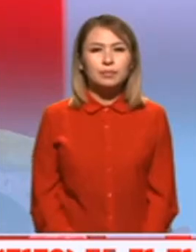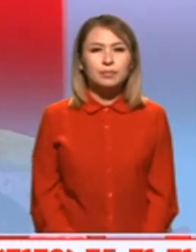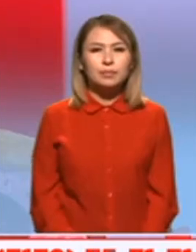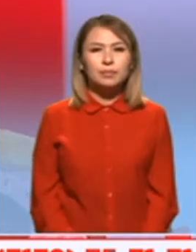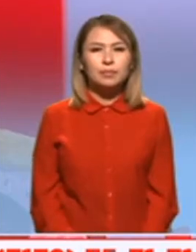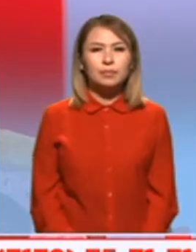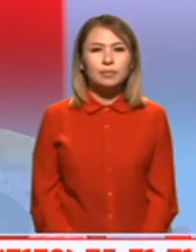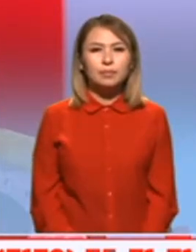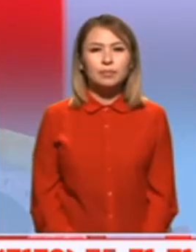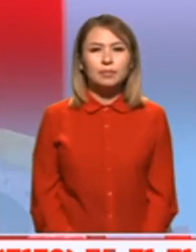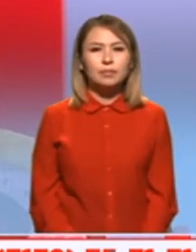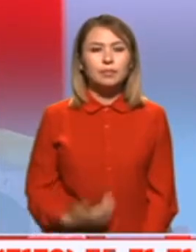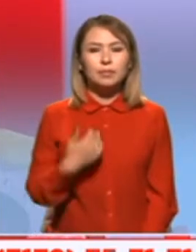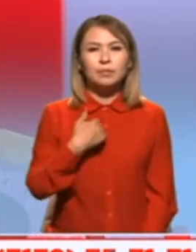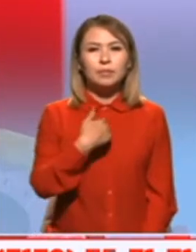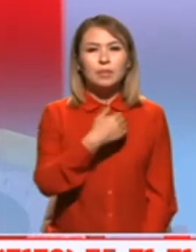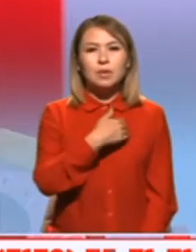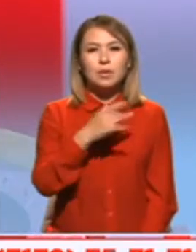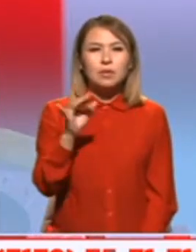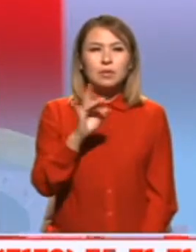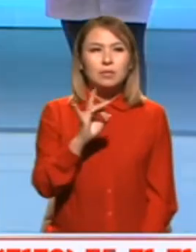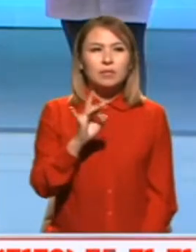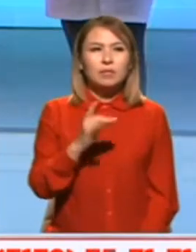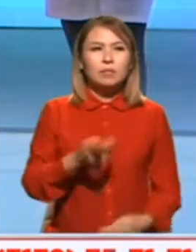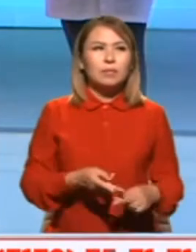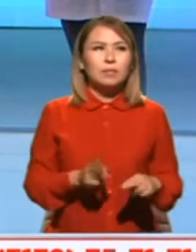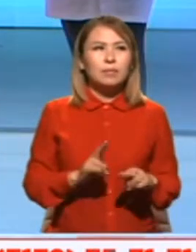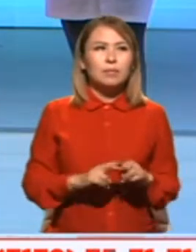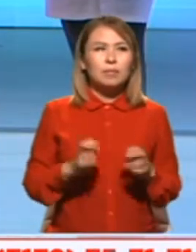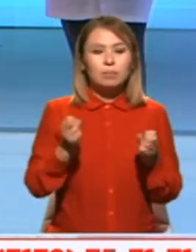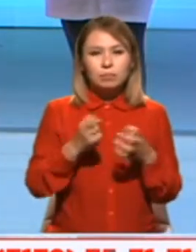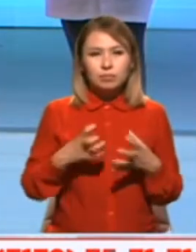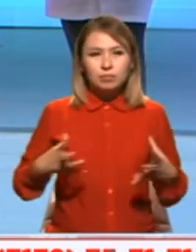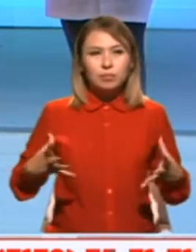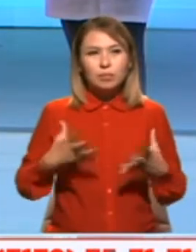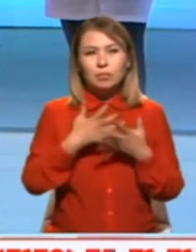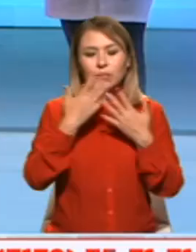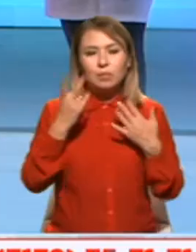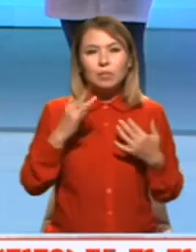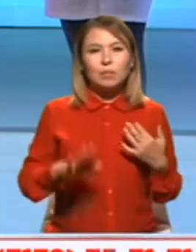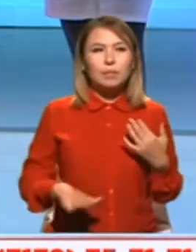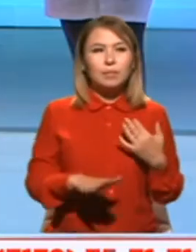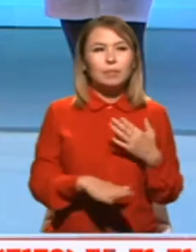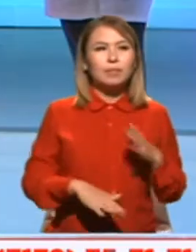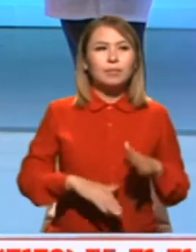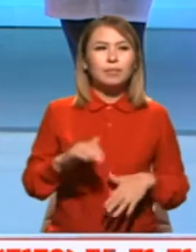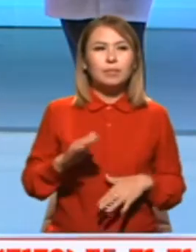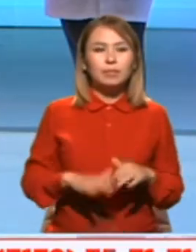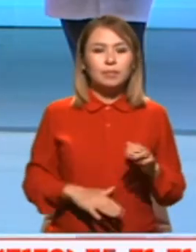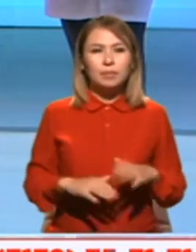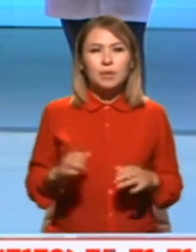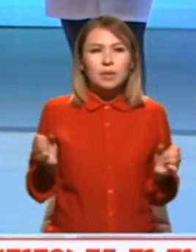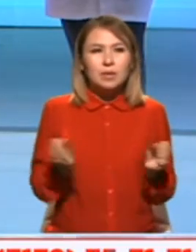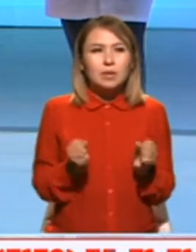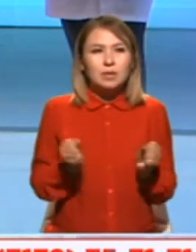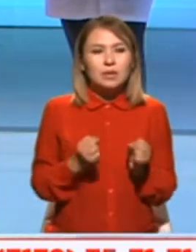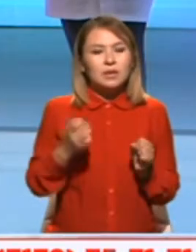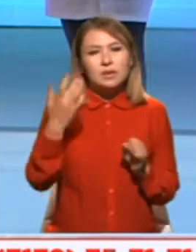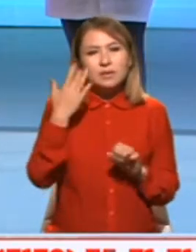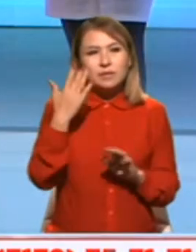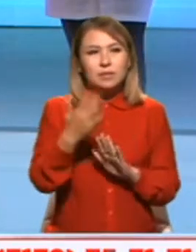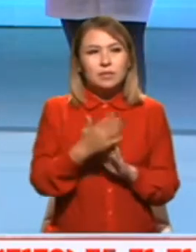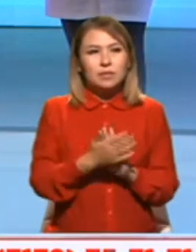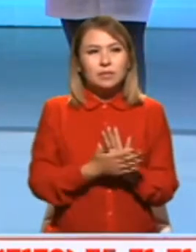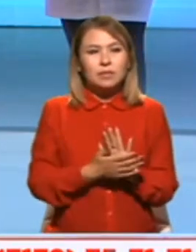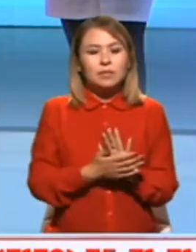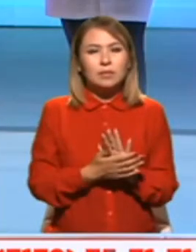Судың мөлшерін білгім келеді. Былай ішінбейін. Бірақ деген аяқ қолым қатты тоңат, құттай тоңса